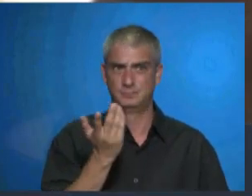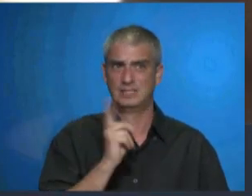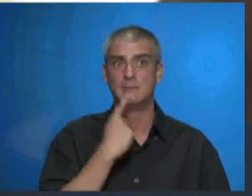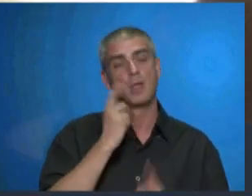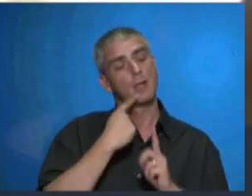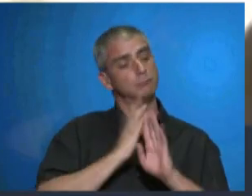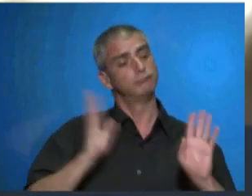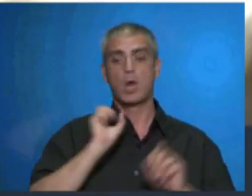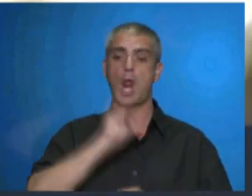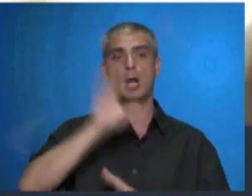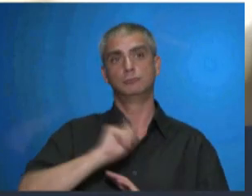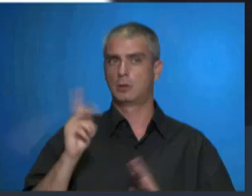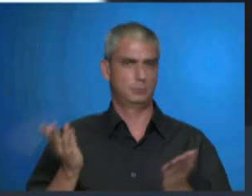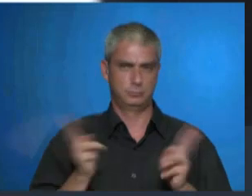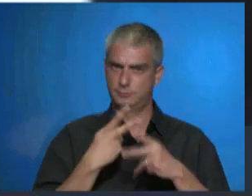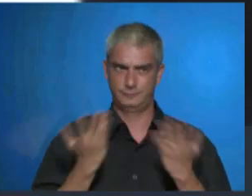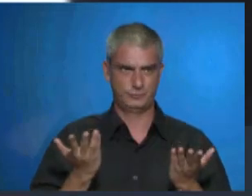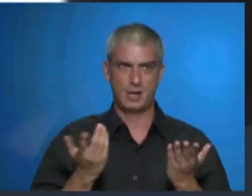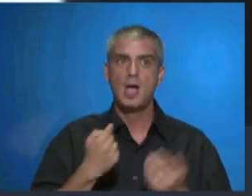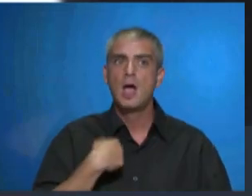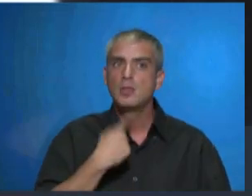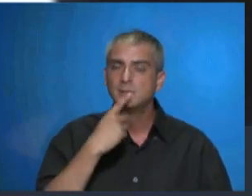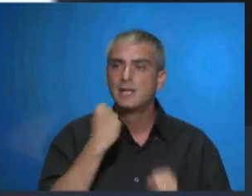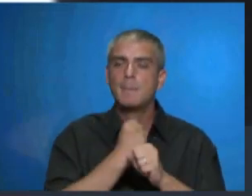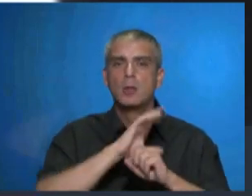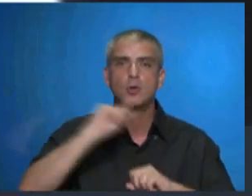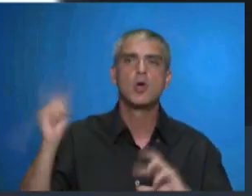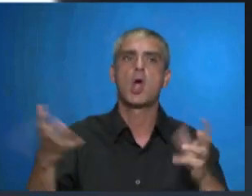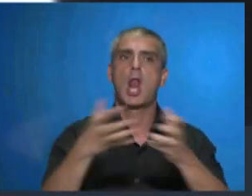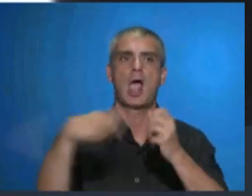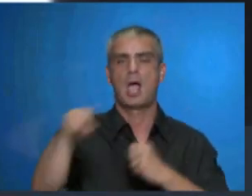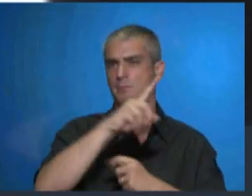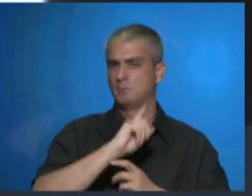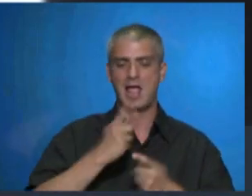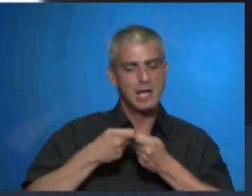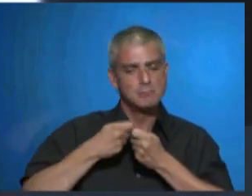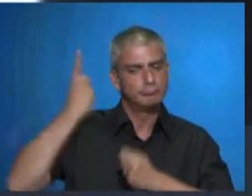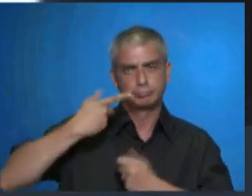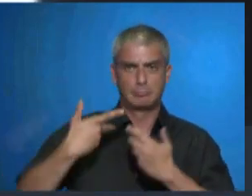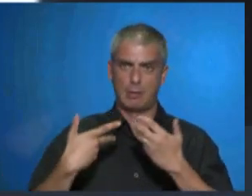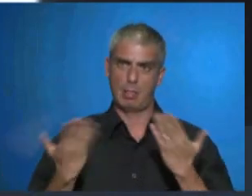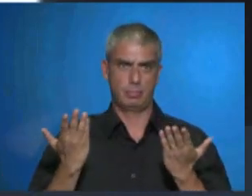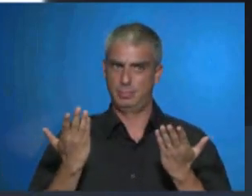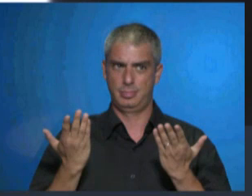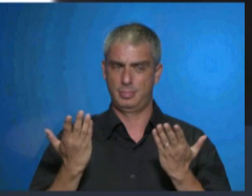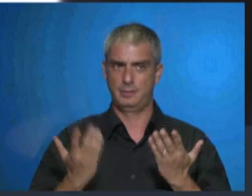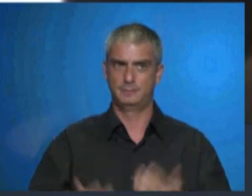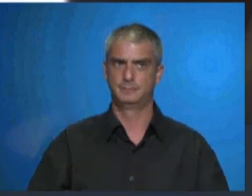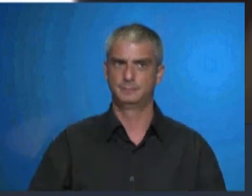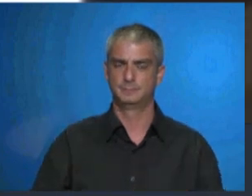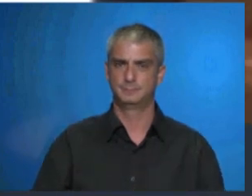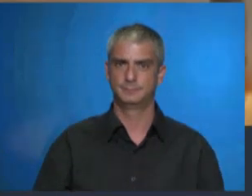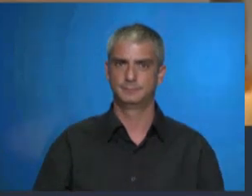اه بنوقف او لا بنوقفش انا بحكي لك هذا عمل شعبي وهذا العمل غير منظم اللي ينحكم